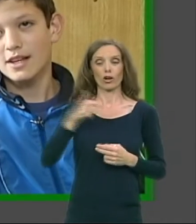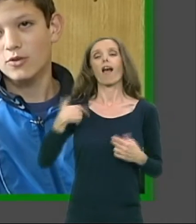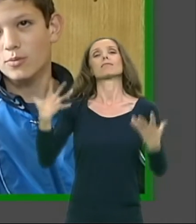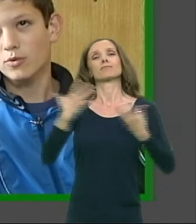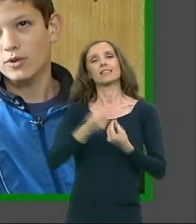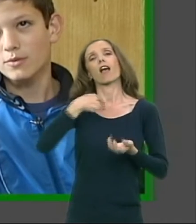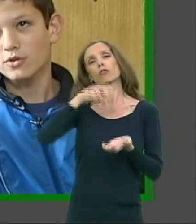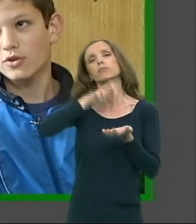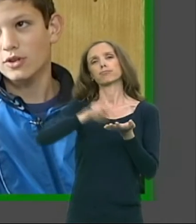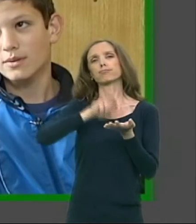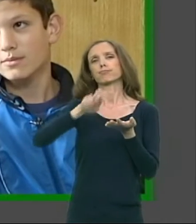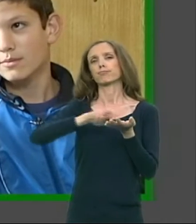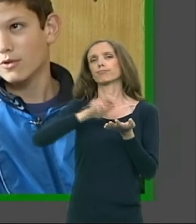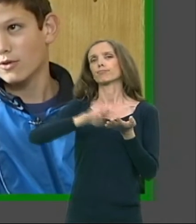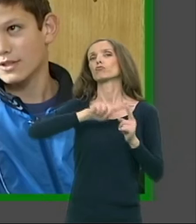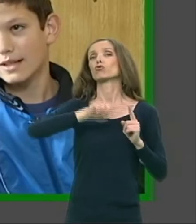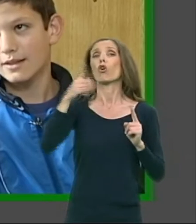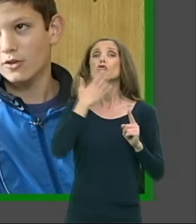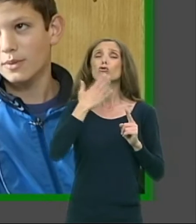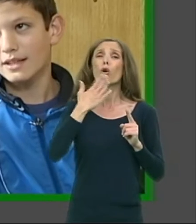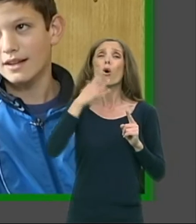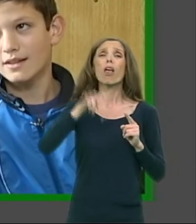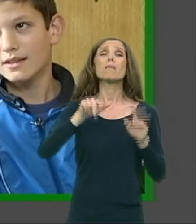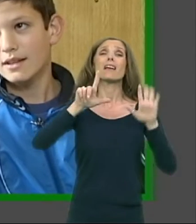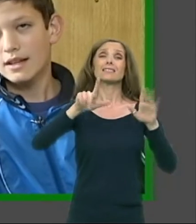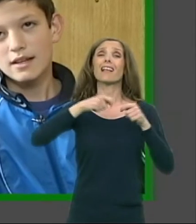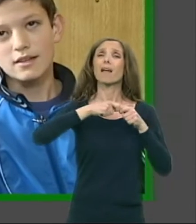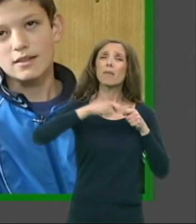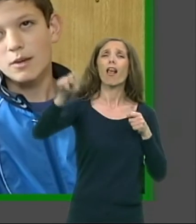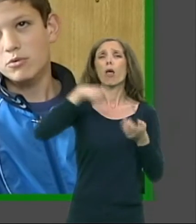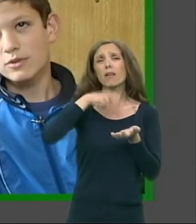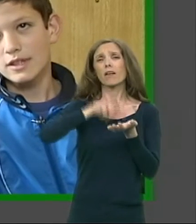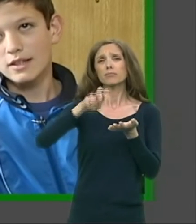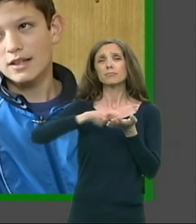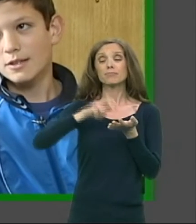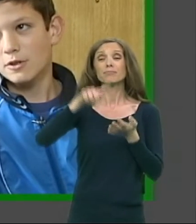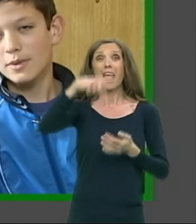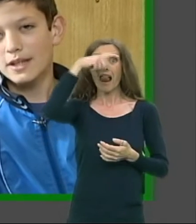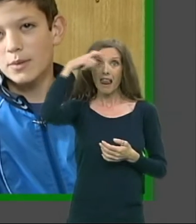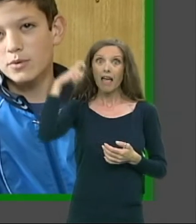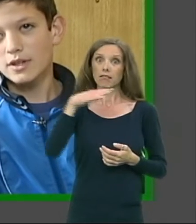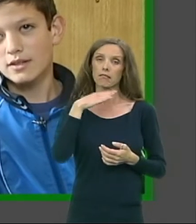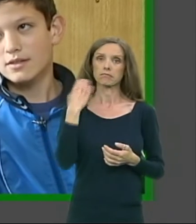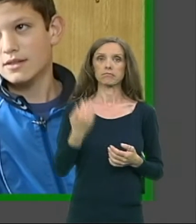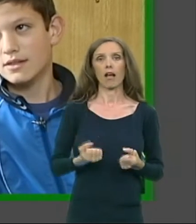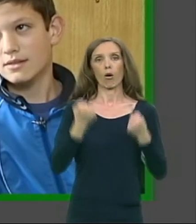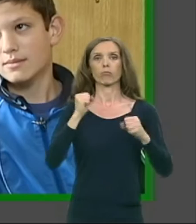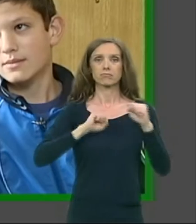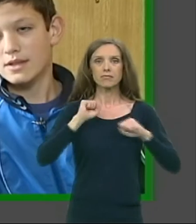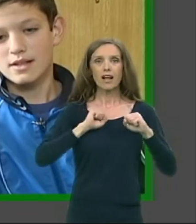njima zajedno putujem do škole oko 7 kilometara. Taj put je leti veoma naporan,